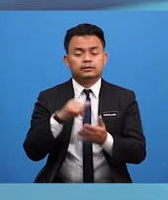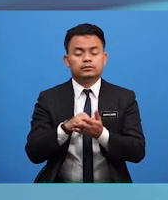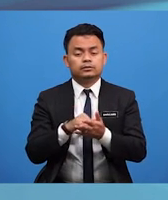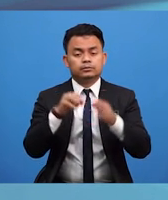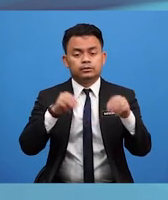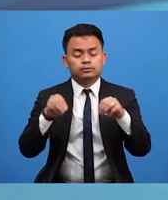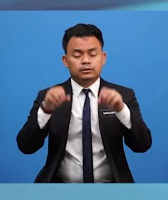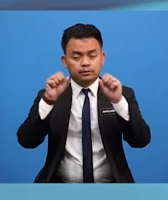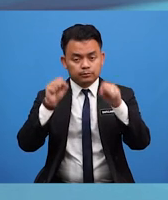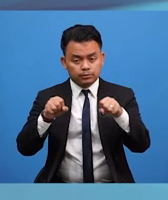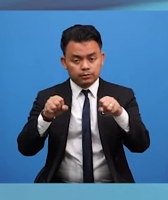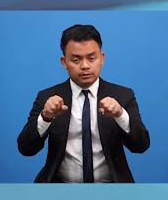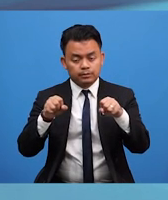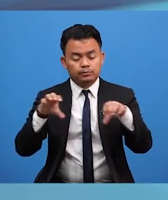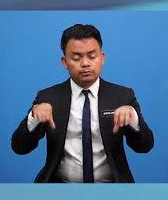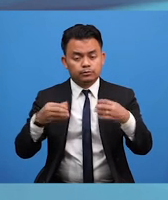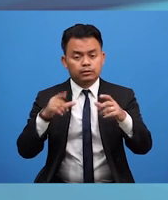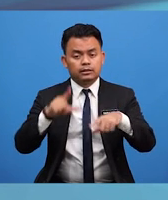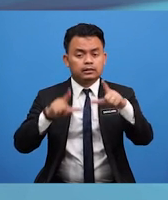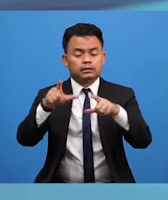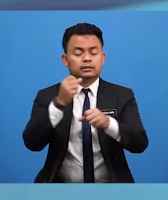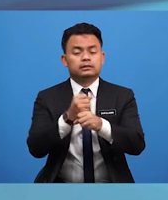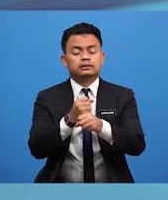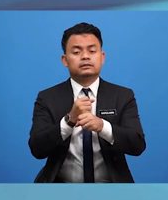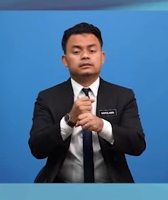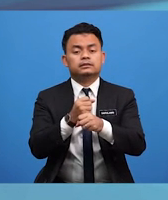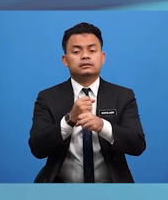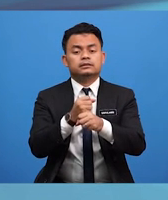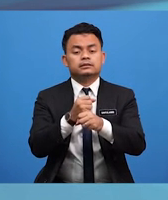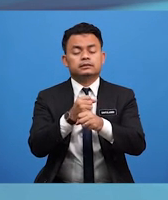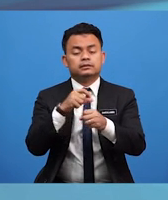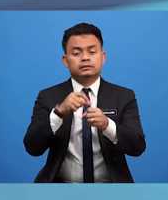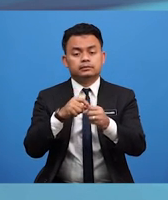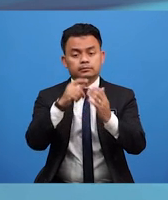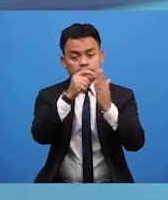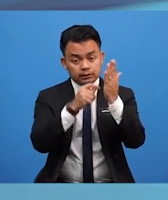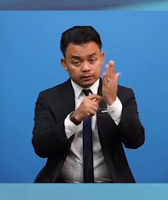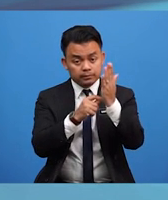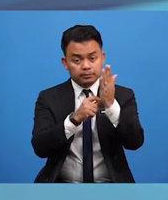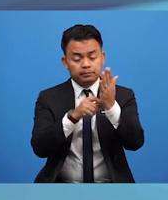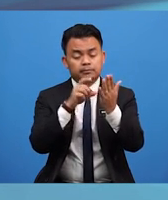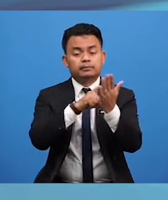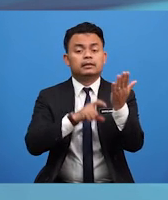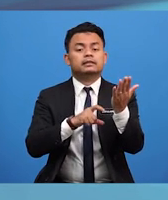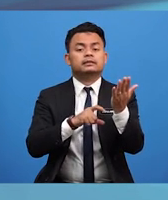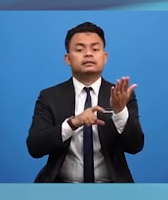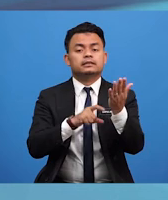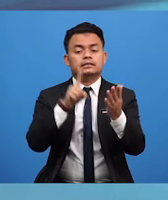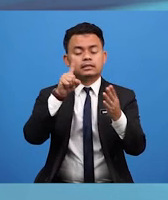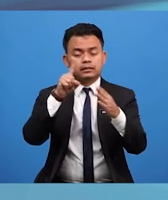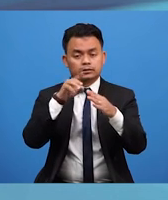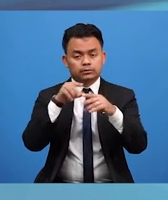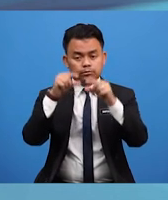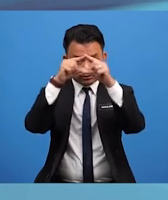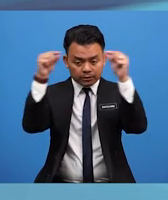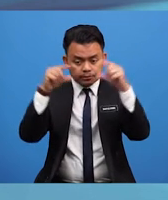melakukan langkah kerja menerap batik selapis dengan cara yang betul dan menyapu warna